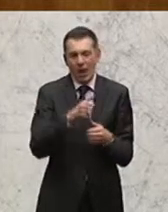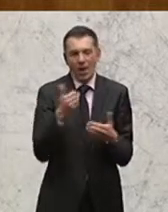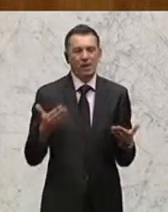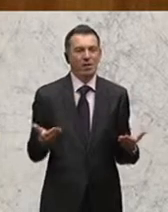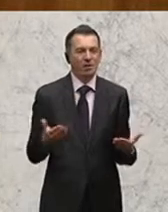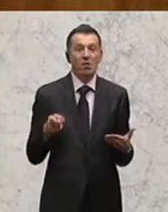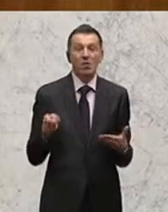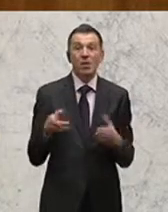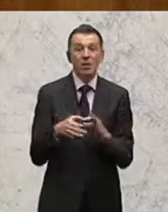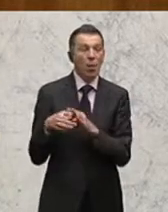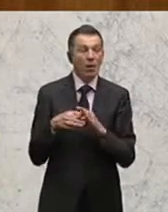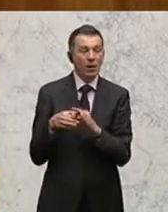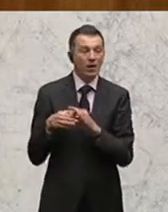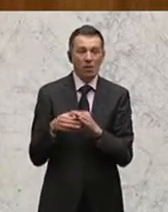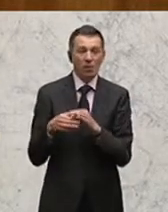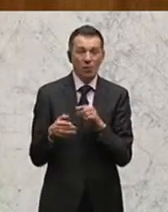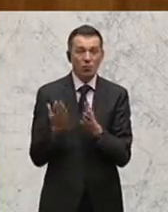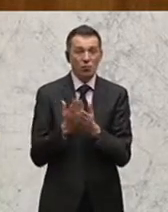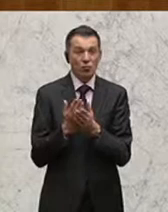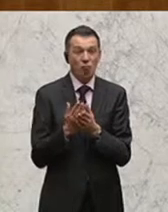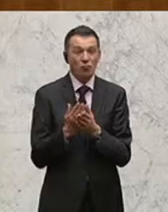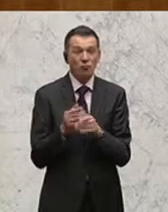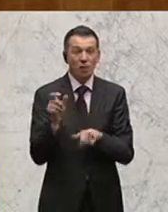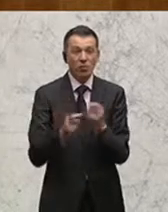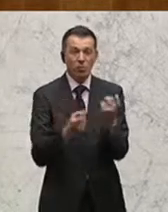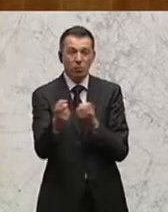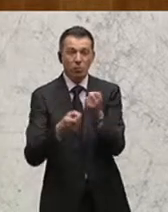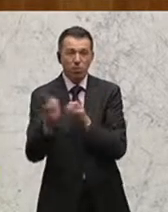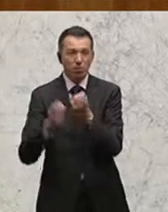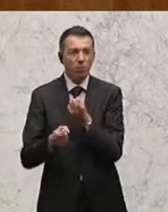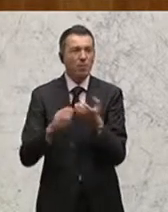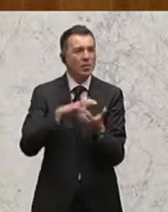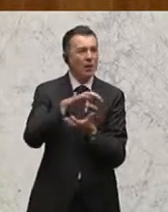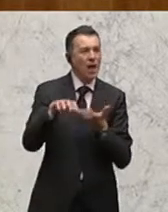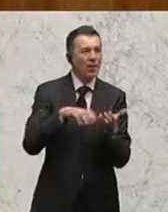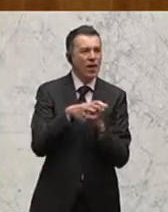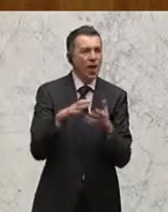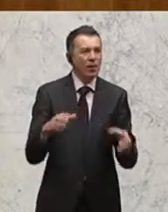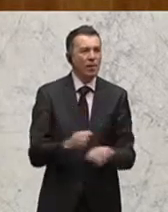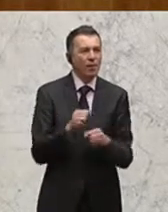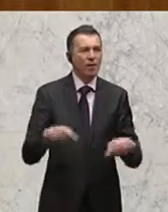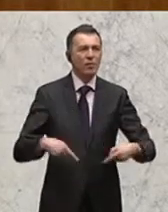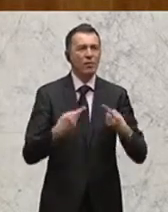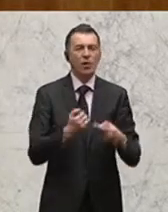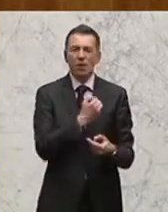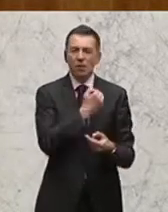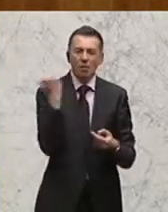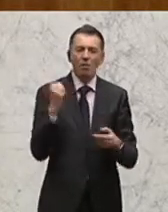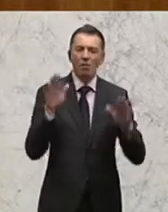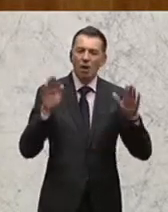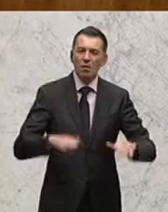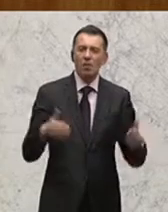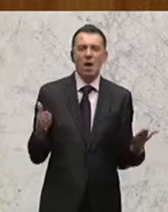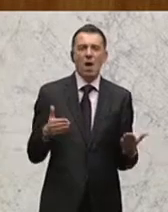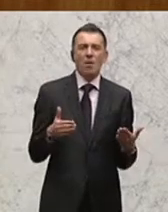über diese Organisation rekrutiert. Und ich sage, es ist wirklich ein Skandal, wenn solche verfassungsfeindlichen radikalen Islamisten auf offener